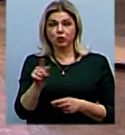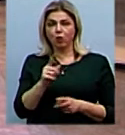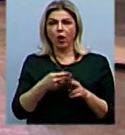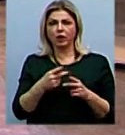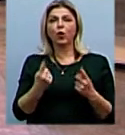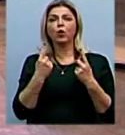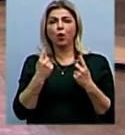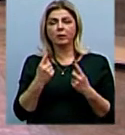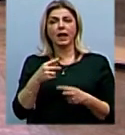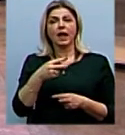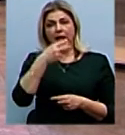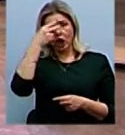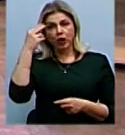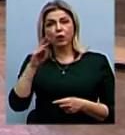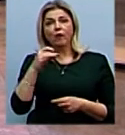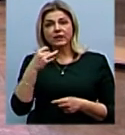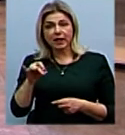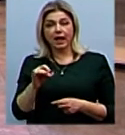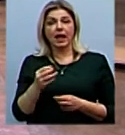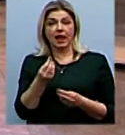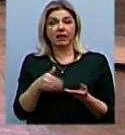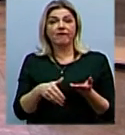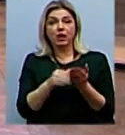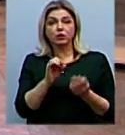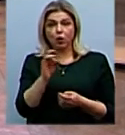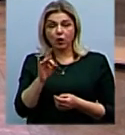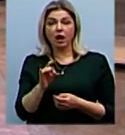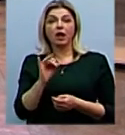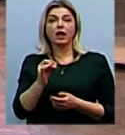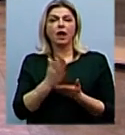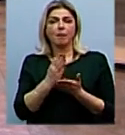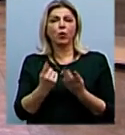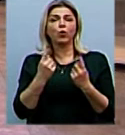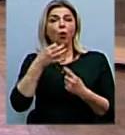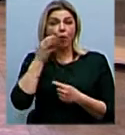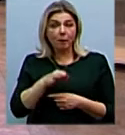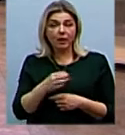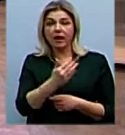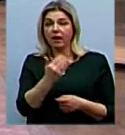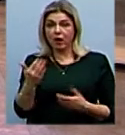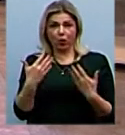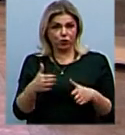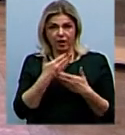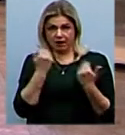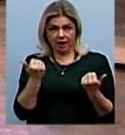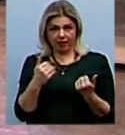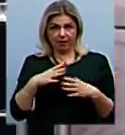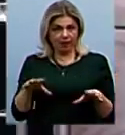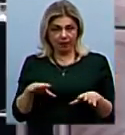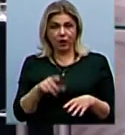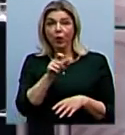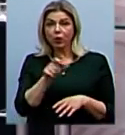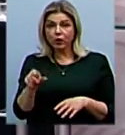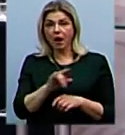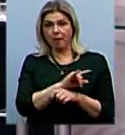крупный литовский инвестор, который имеет огромный опыт, инвестора уже не было в принципе. То есть людей обманули. Могло навіть так